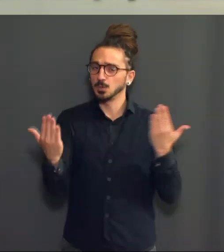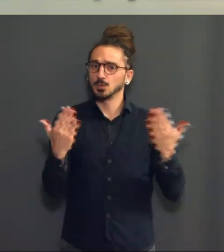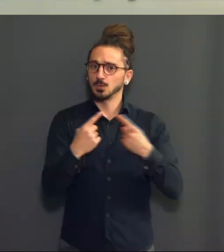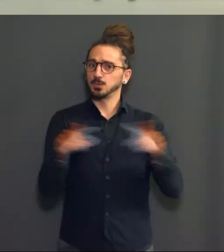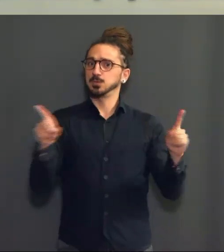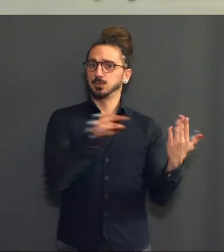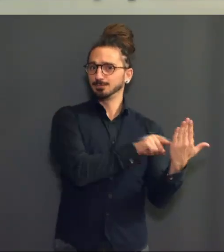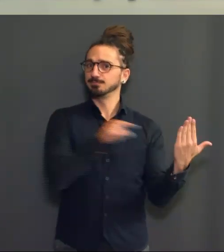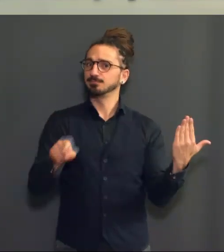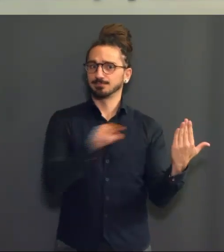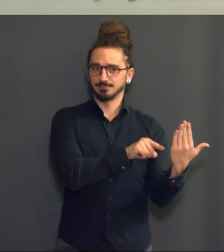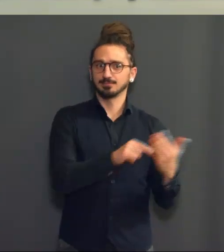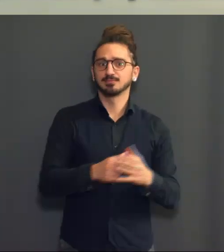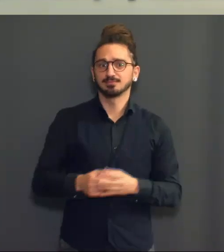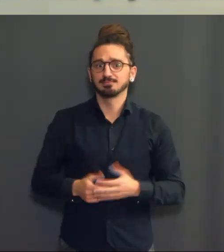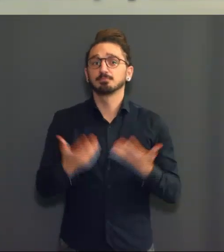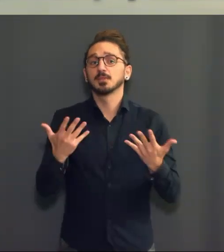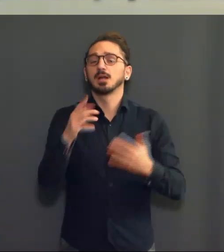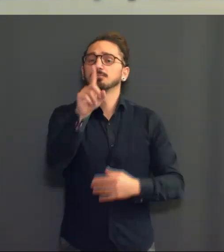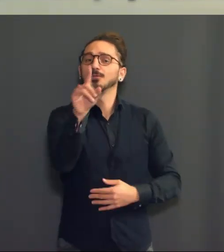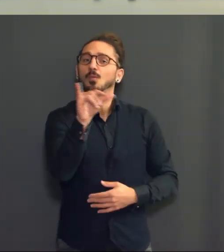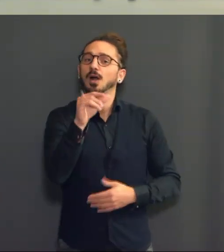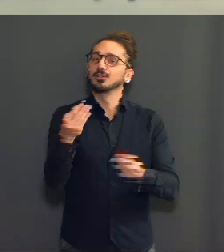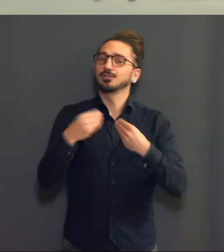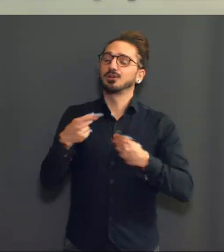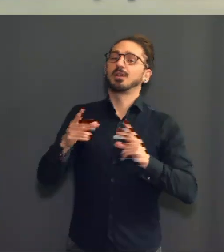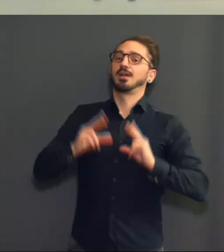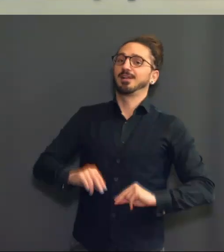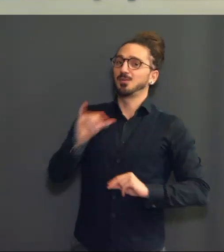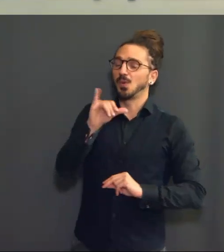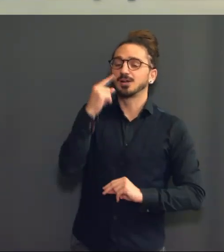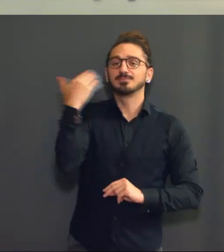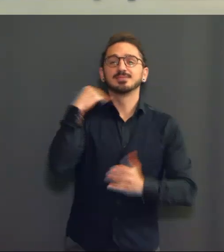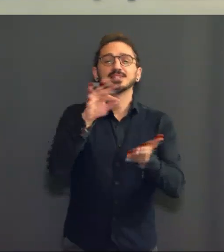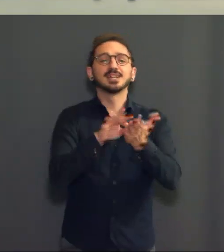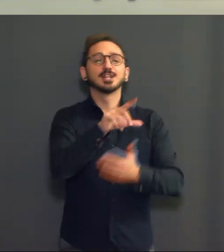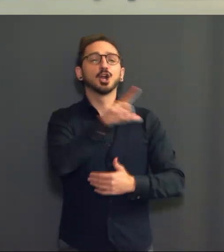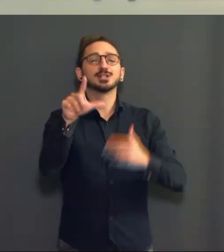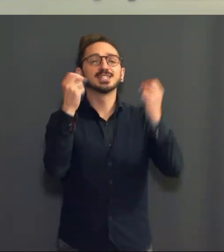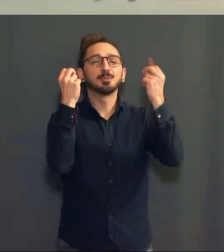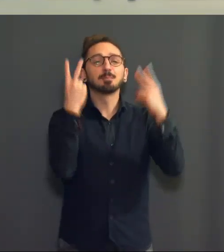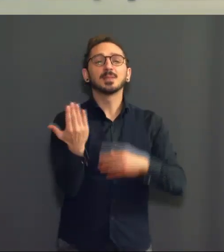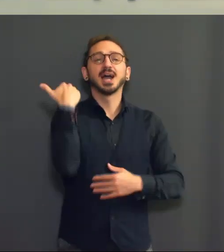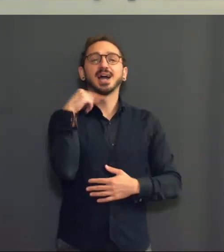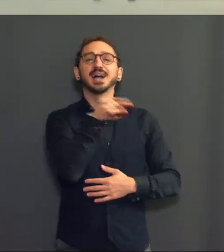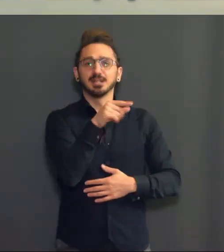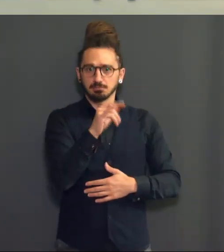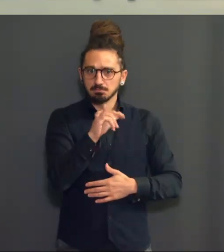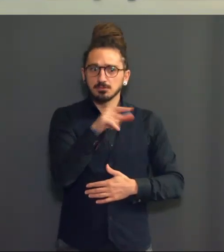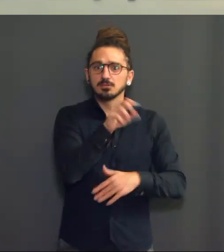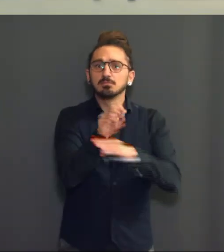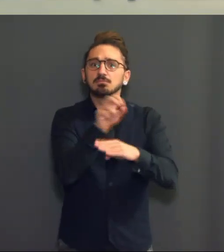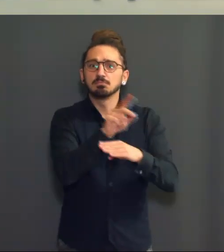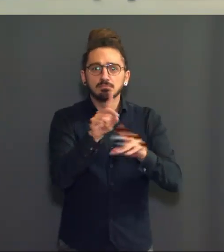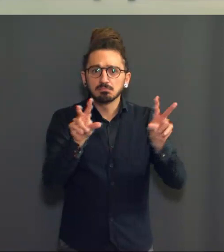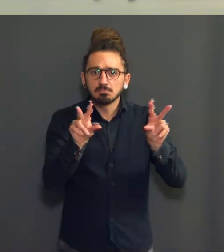Pâques, la mobilité, là aussi, a commencé globalement à diminuer. Il faut bien avouer qu'on est entré, là aussi, dans une semaine qui, au